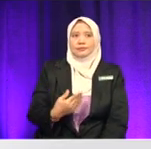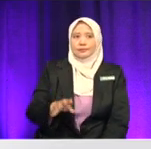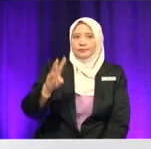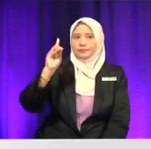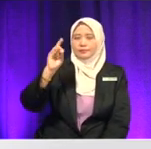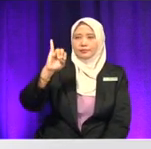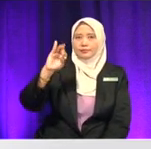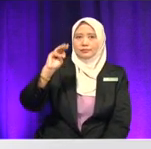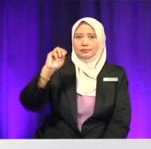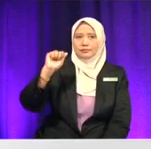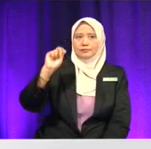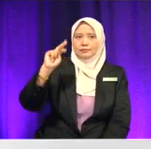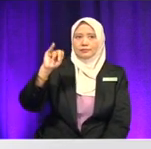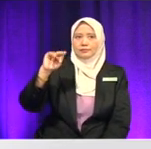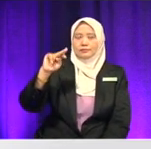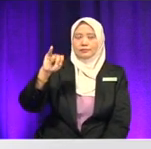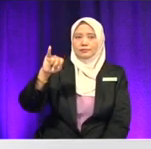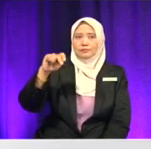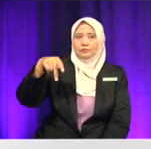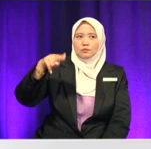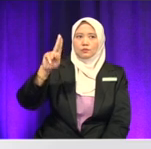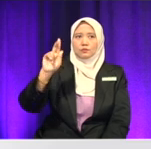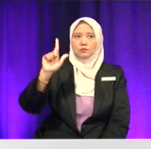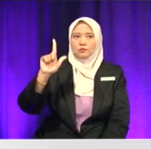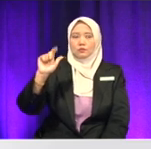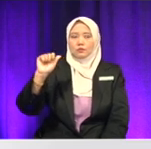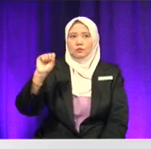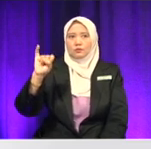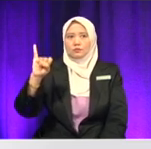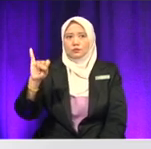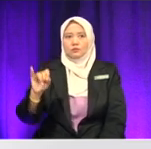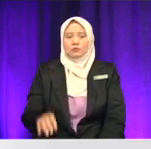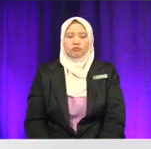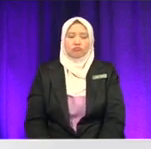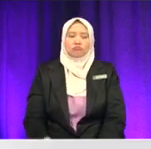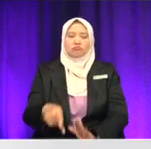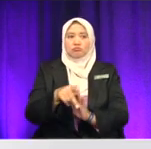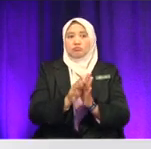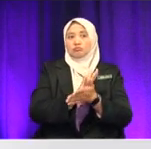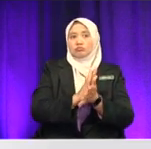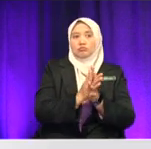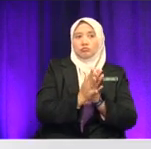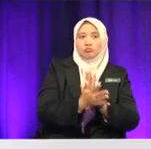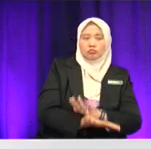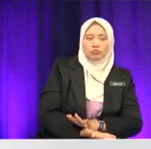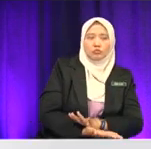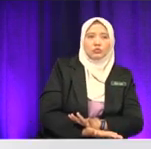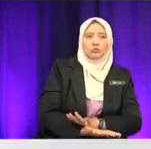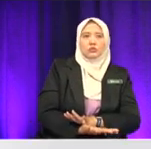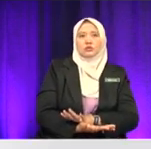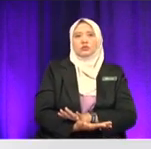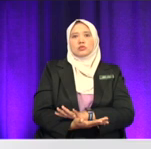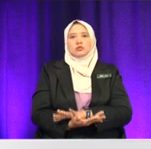kepekatan antibiotik. Untuk pemboleh ubah dimalarkan, kita boleh letak jenis bakteria atau suhu